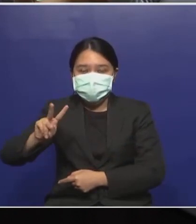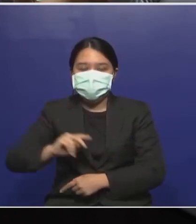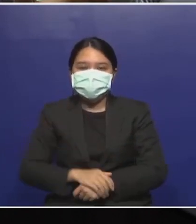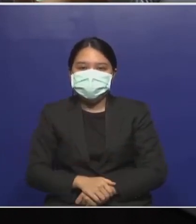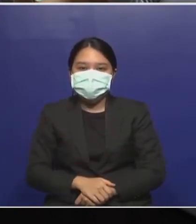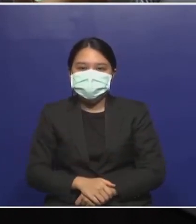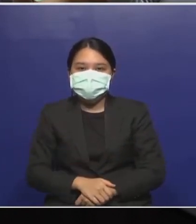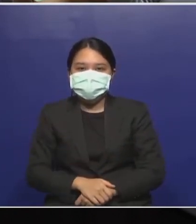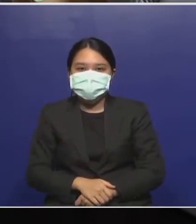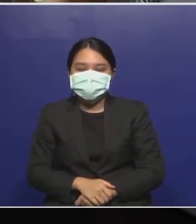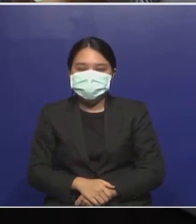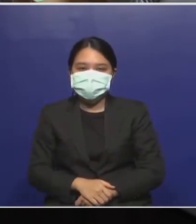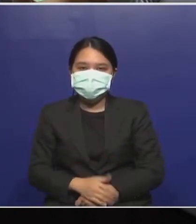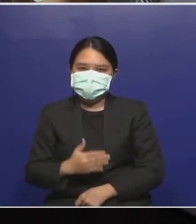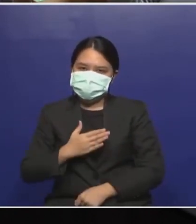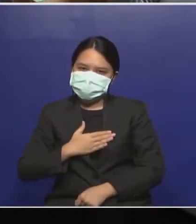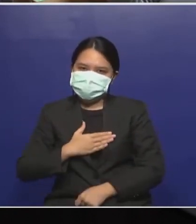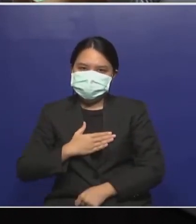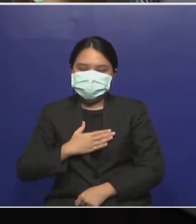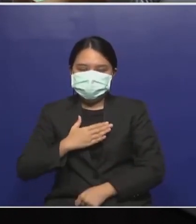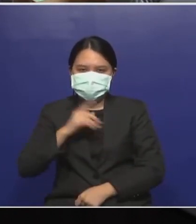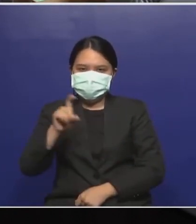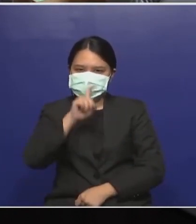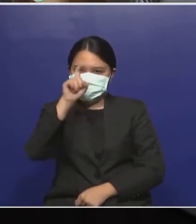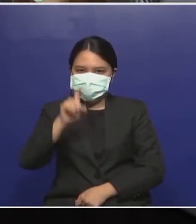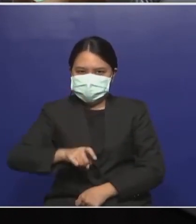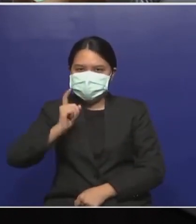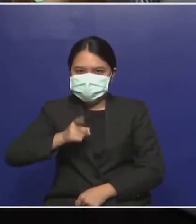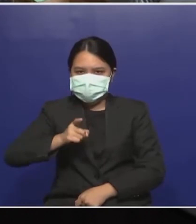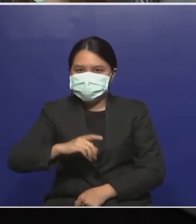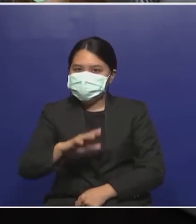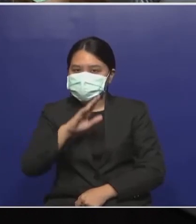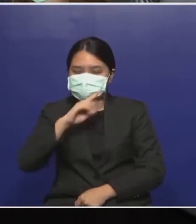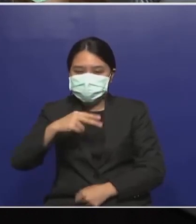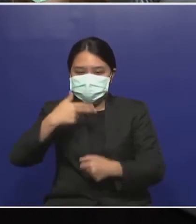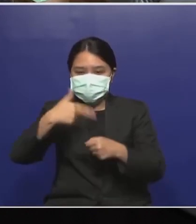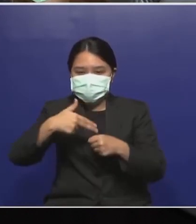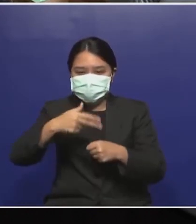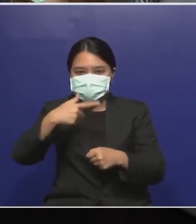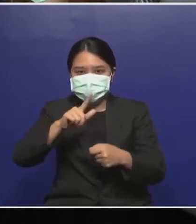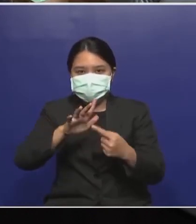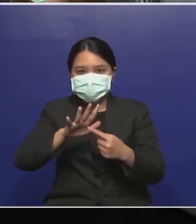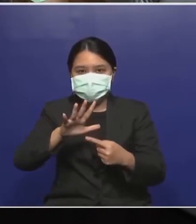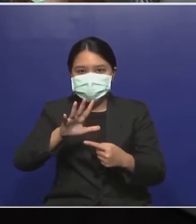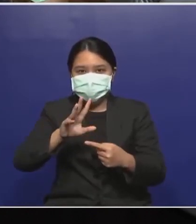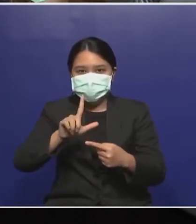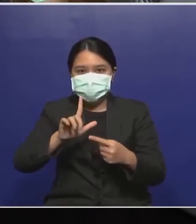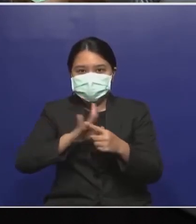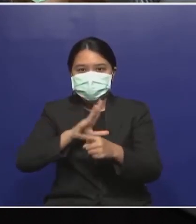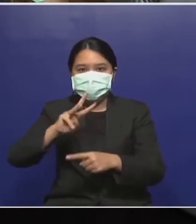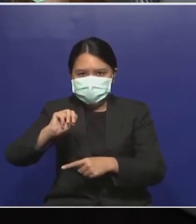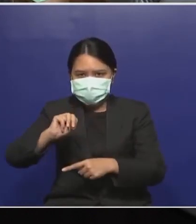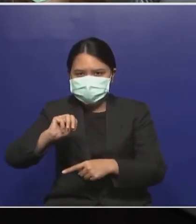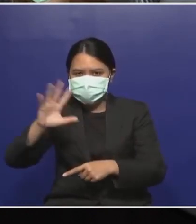ตอนนผมเริ่มสงสัยแลวครับเริ่มสงสัยจริ ๆว่าการซือมัปลามดิบมาทำเชื้อเพลิงเป